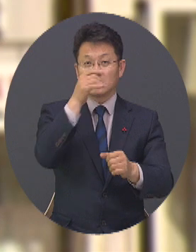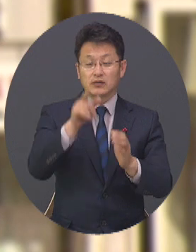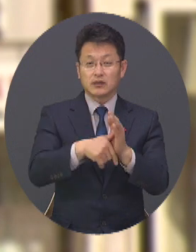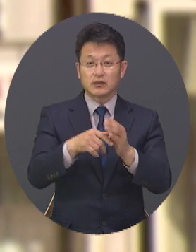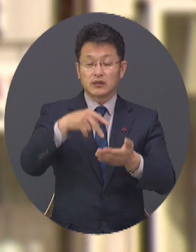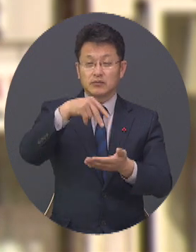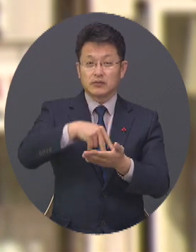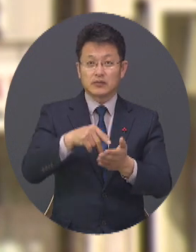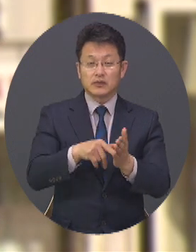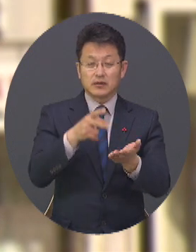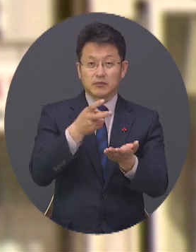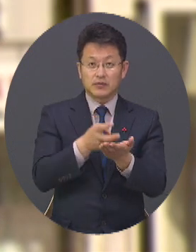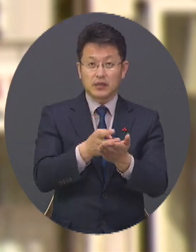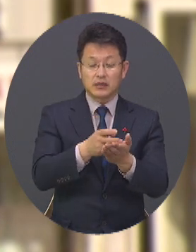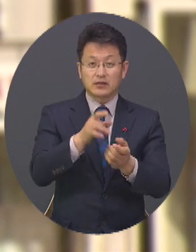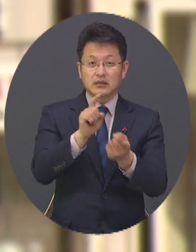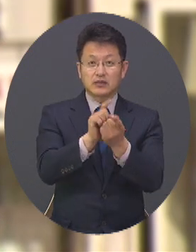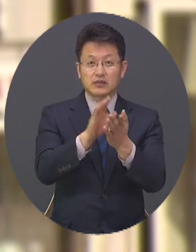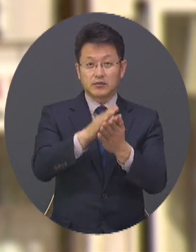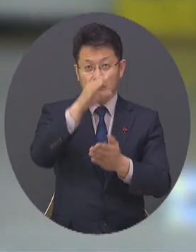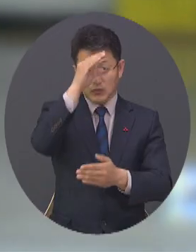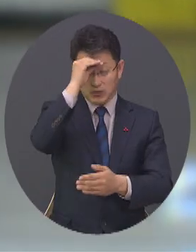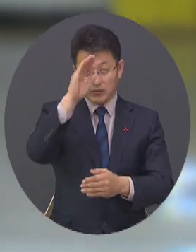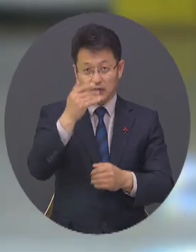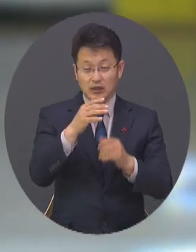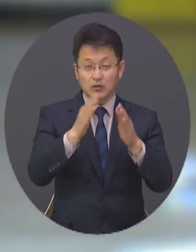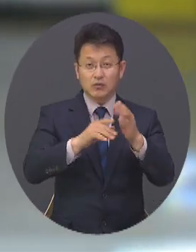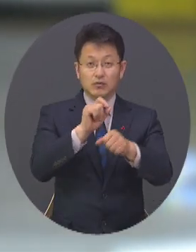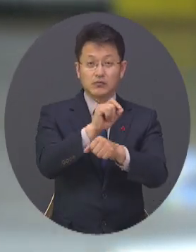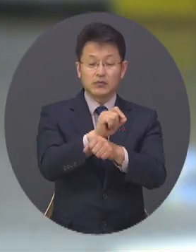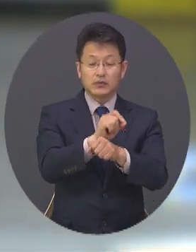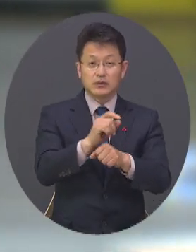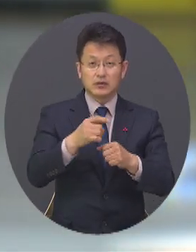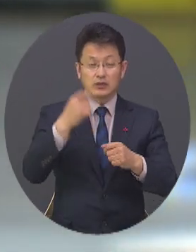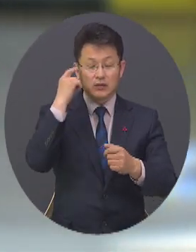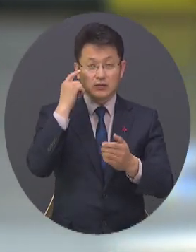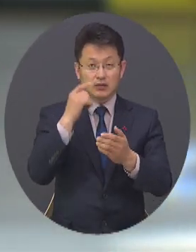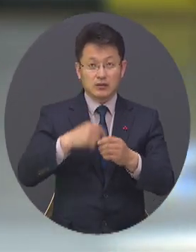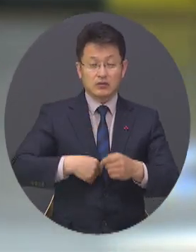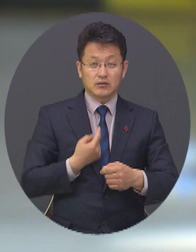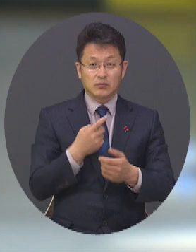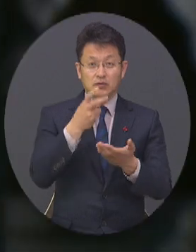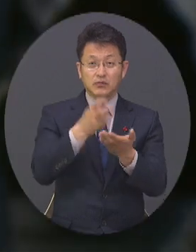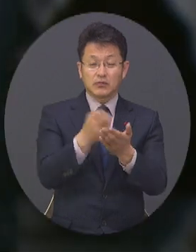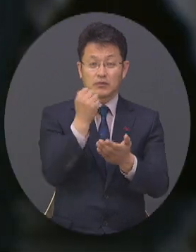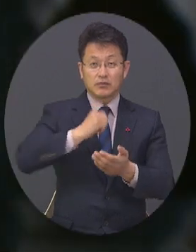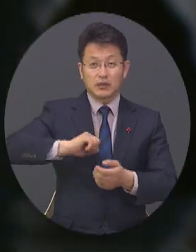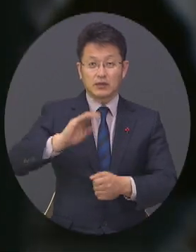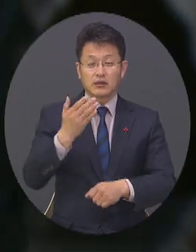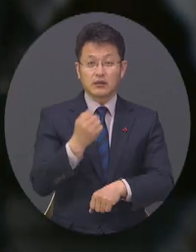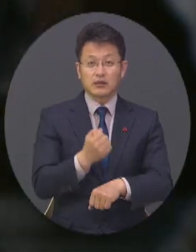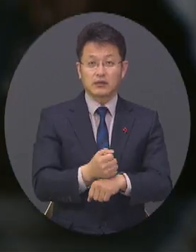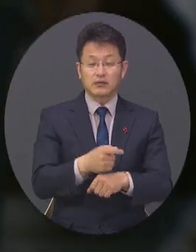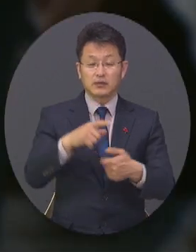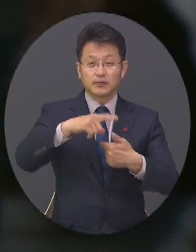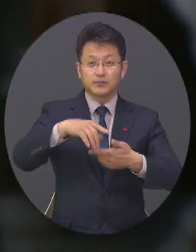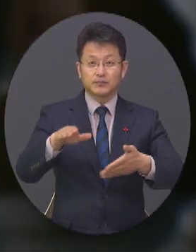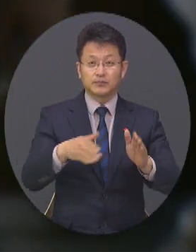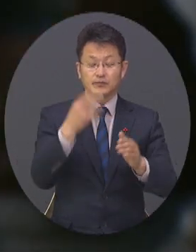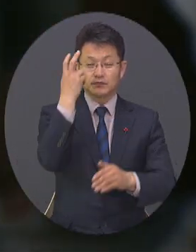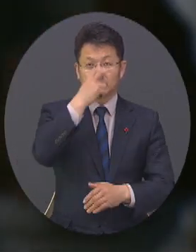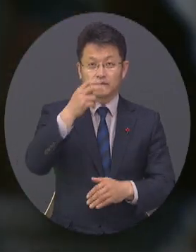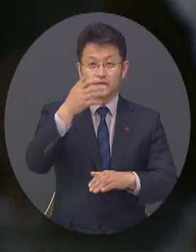상황에 방역 1 설에서 모범을 보여야 할 공무원들이 스스로 박력 수칙 을 어긴 겁니다 경상남도의